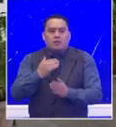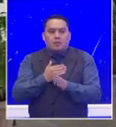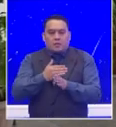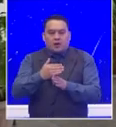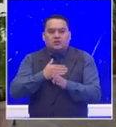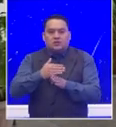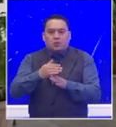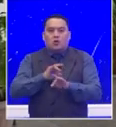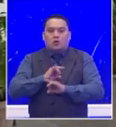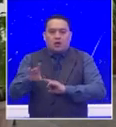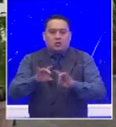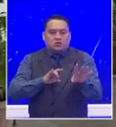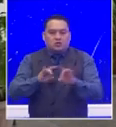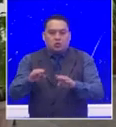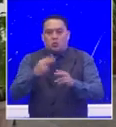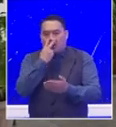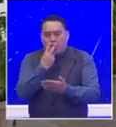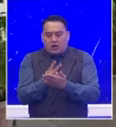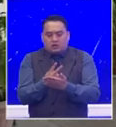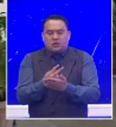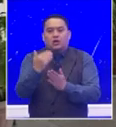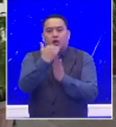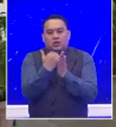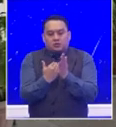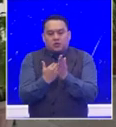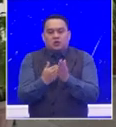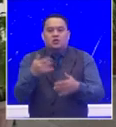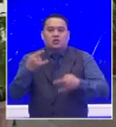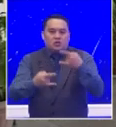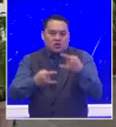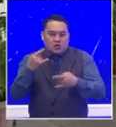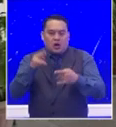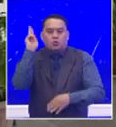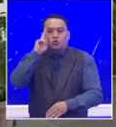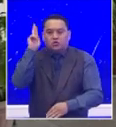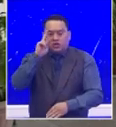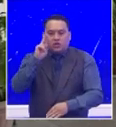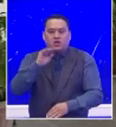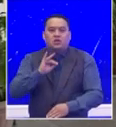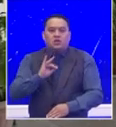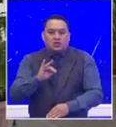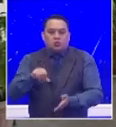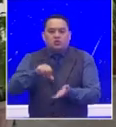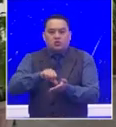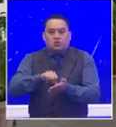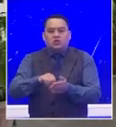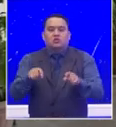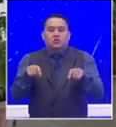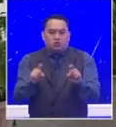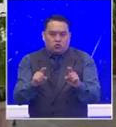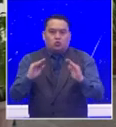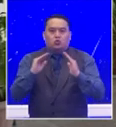все разъяснено, показано. Есть расписание телеуроков, по которым учащиеся, сидя дома,